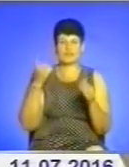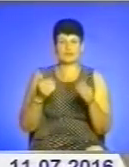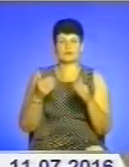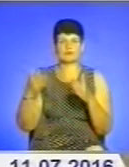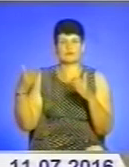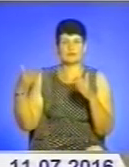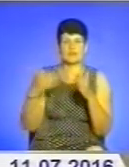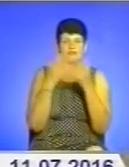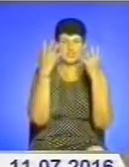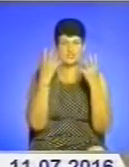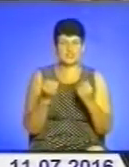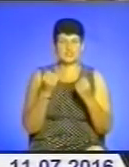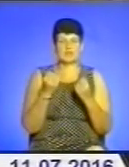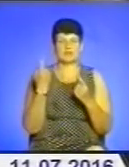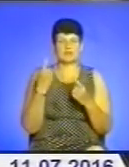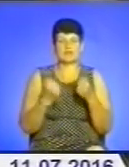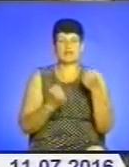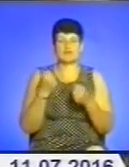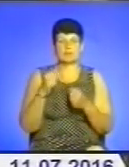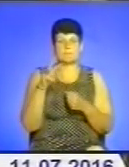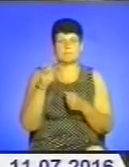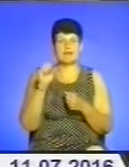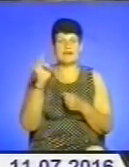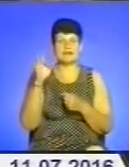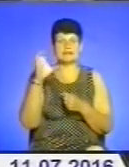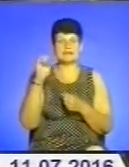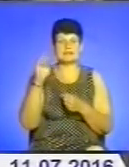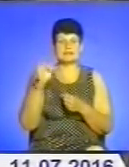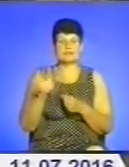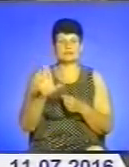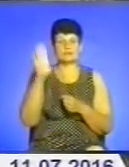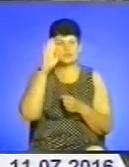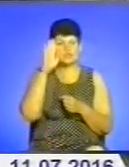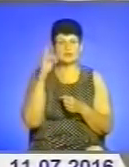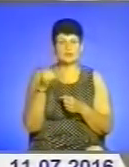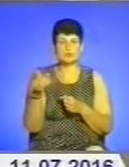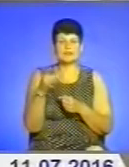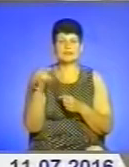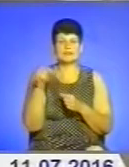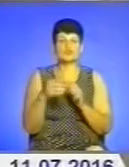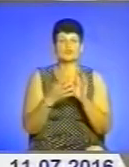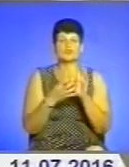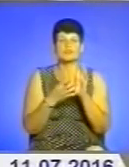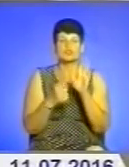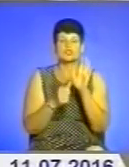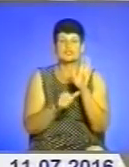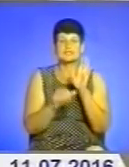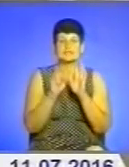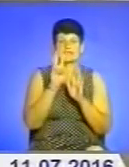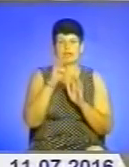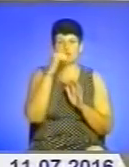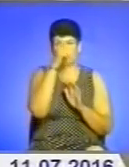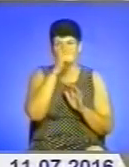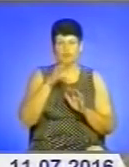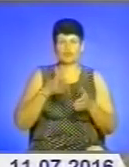ще автомобіль «Мерседес-Бенц». Водій вітчизняного авто, житель Тернопільського району 1963 року народження, загинув